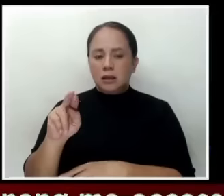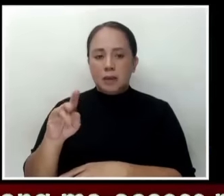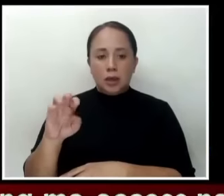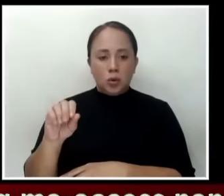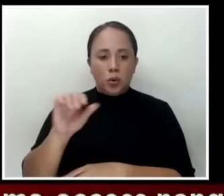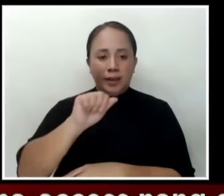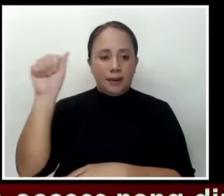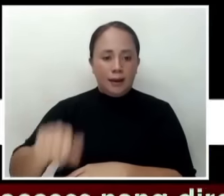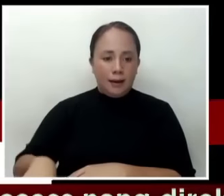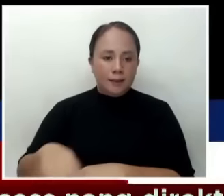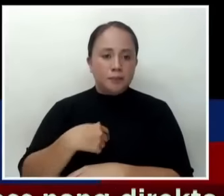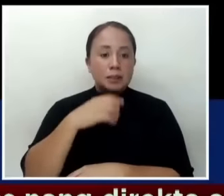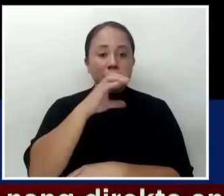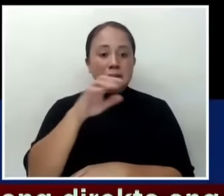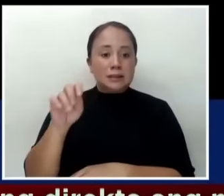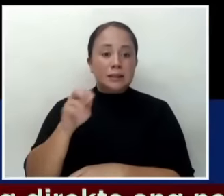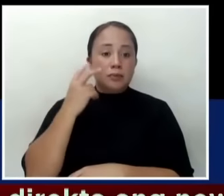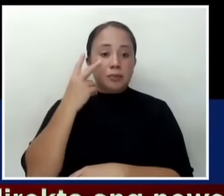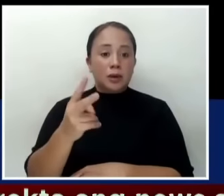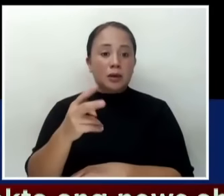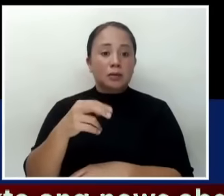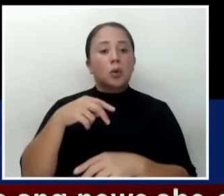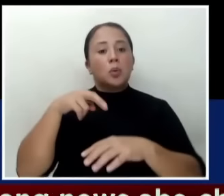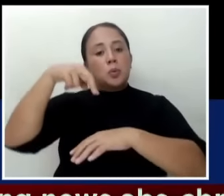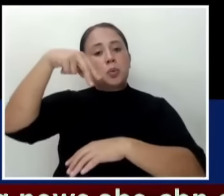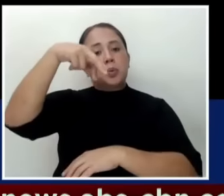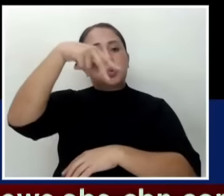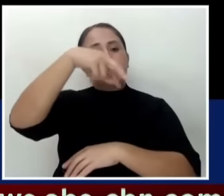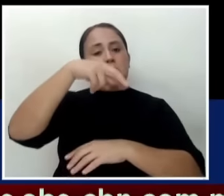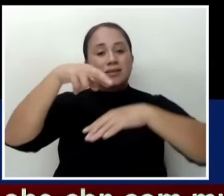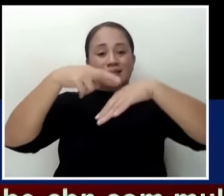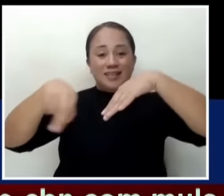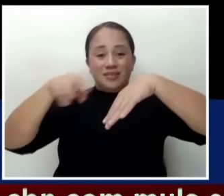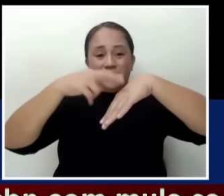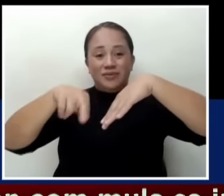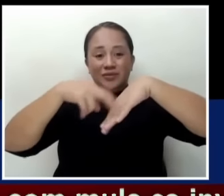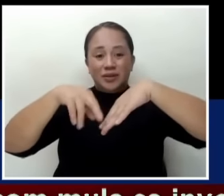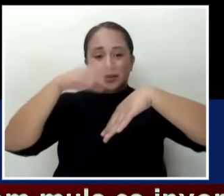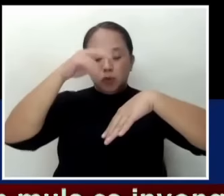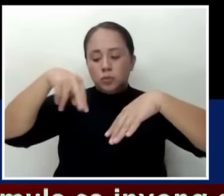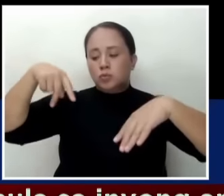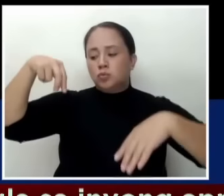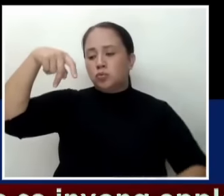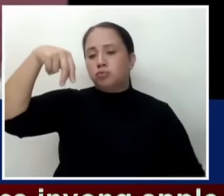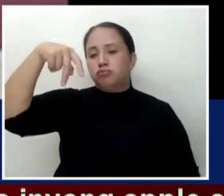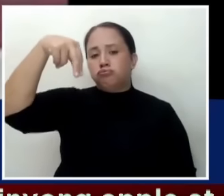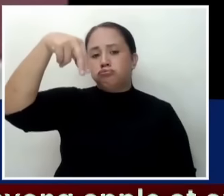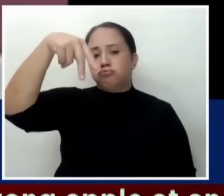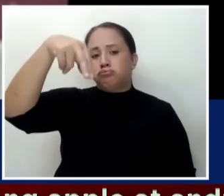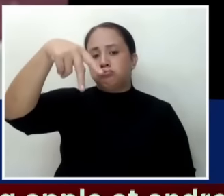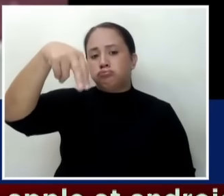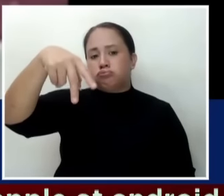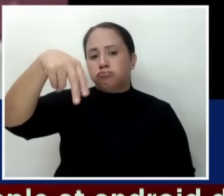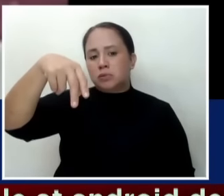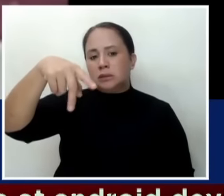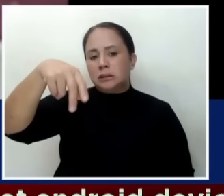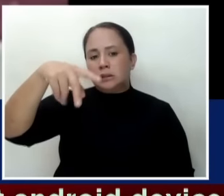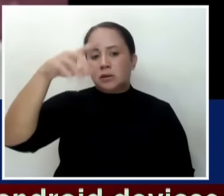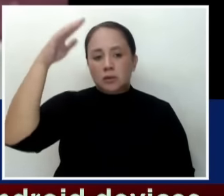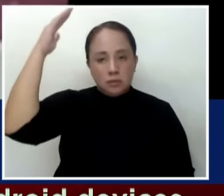CCTV, kitang naglalakad sa bubong ng isang establishmento ang biktima. Maya-maya pa ay nasagi ang ulo